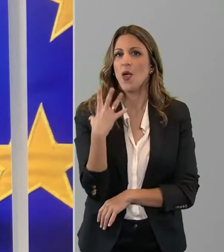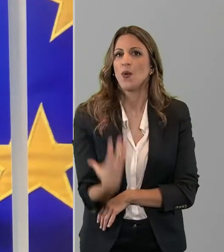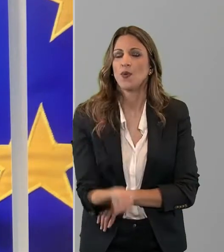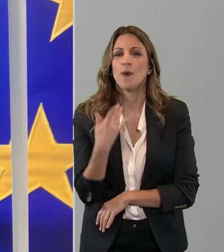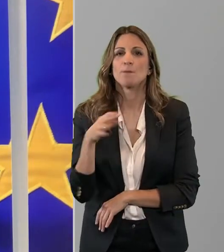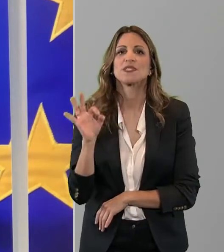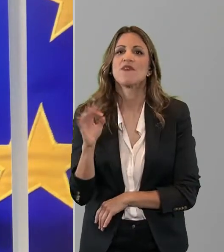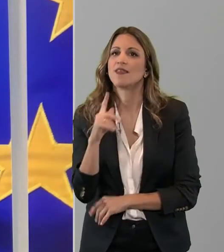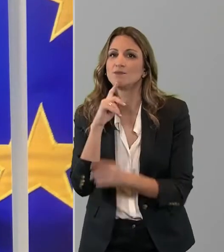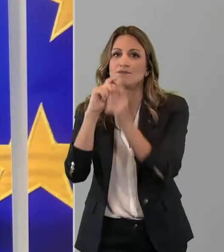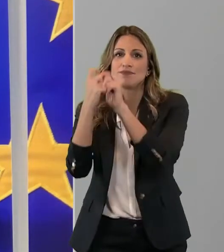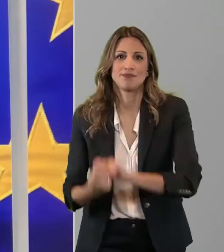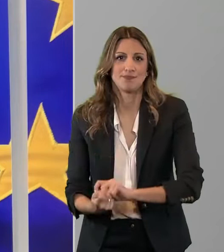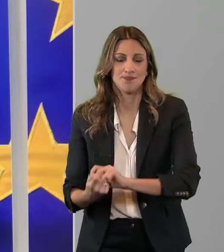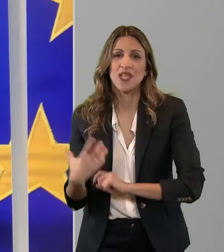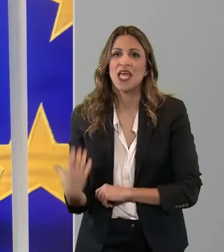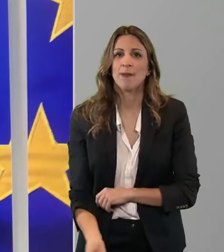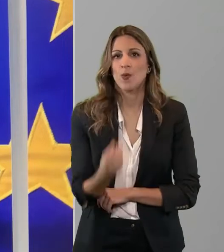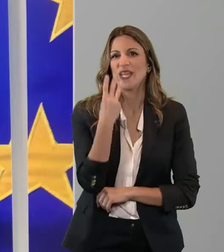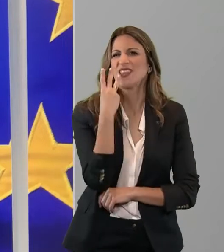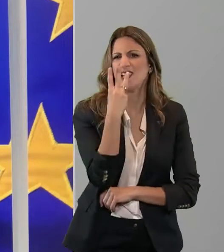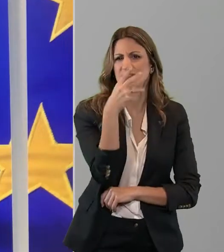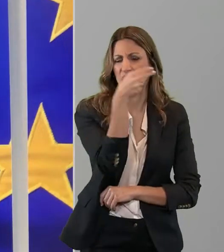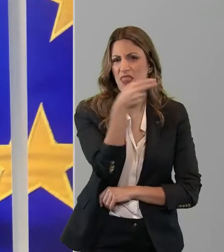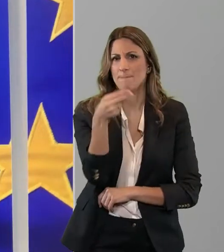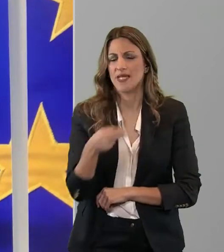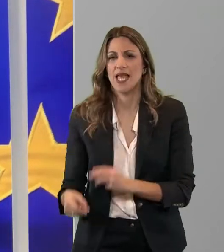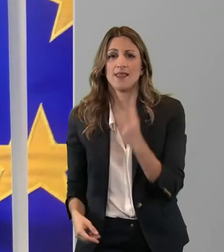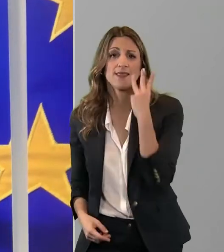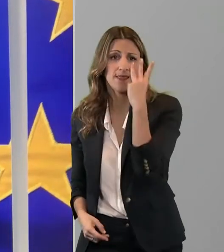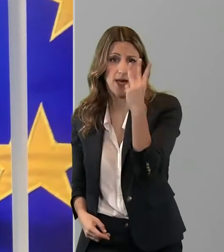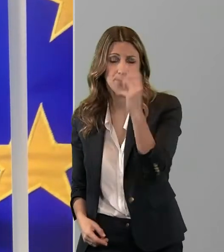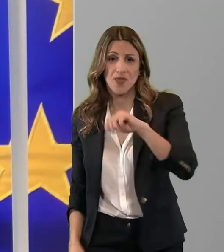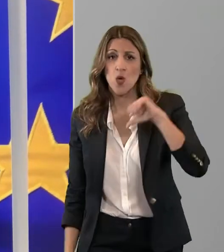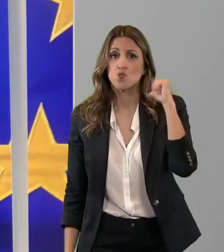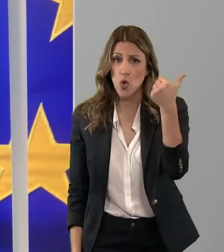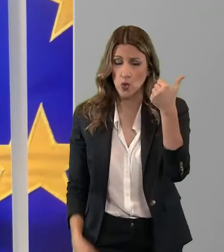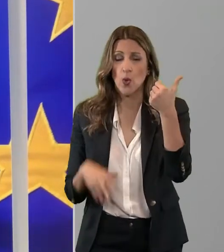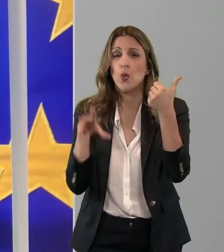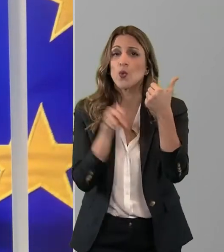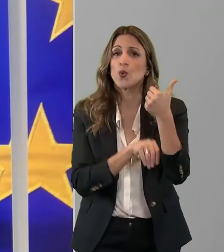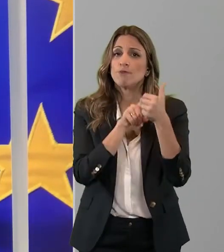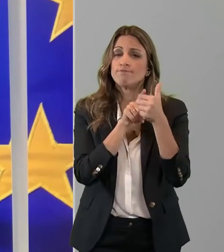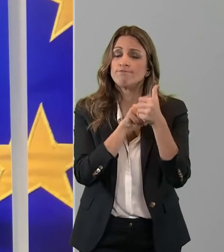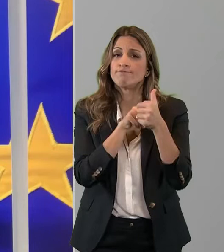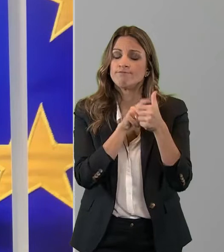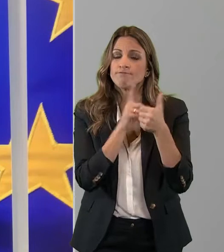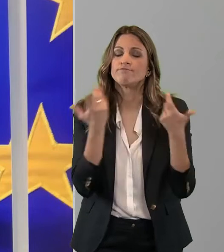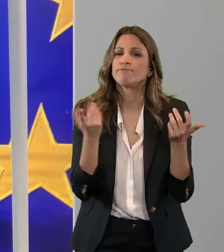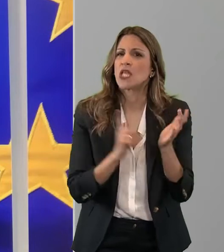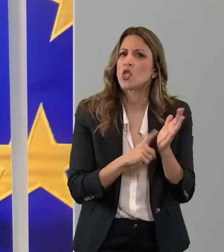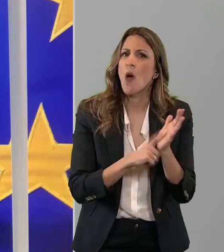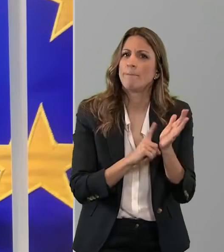ψηφιακή μετάβαση, τρεις οικογένειες θεμάτων αν θέλετε, την πρώτη που έχει να κάνει με το ρυθμιστικό πλαίσιο